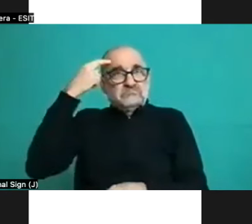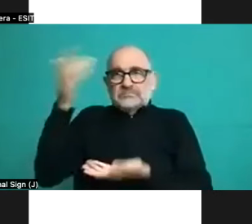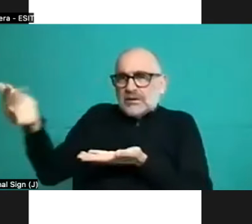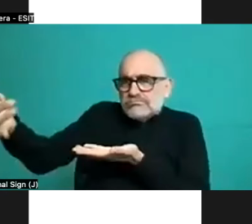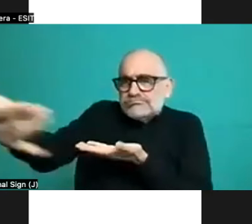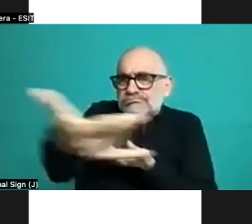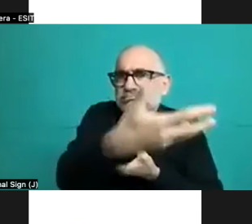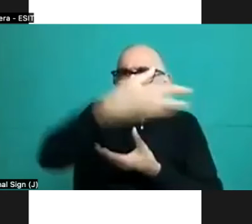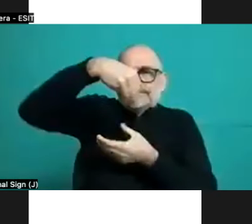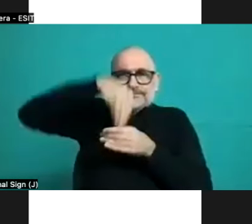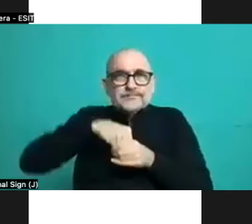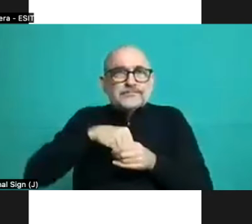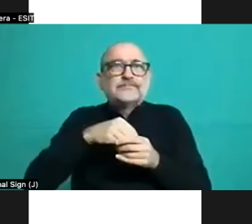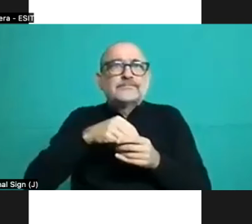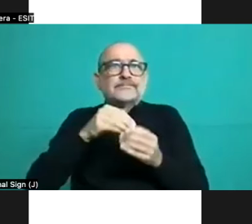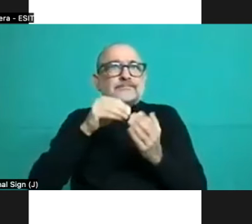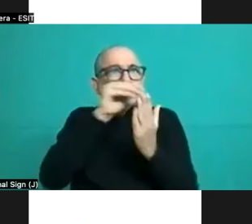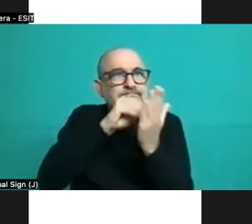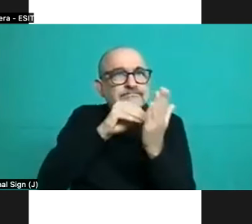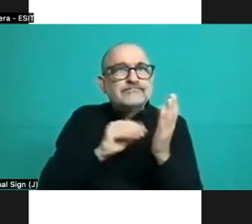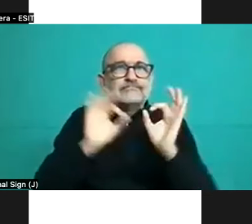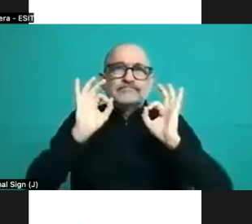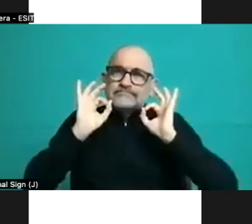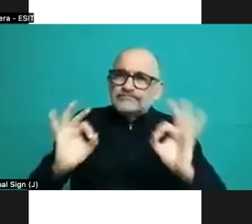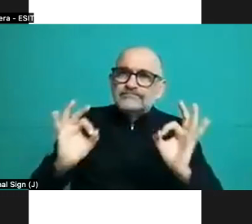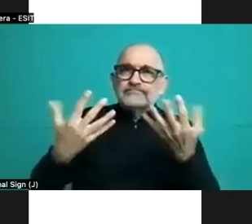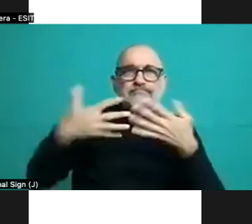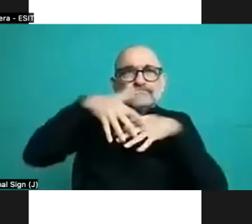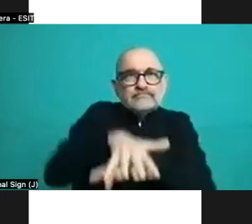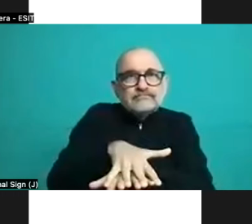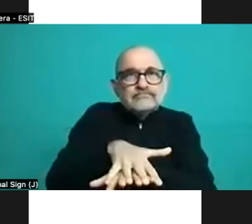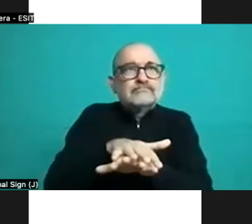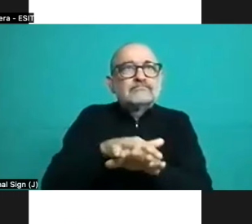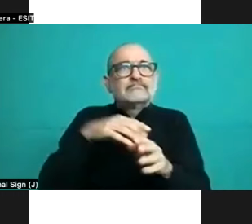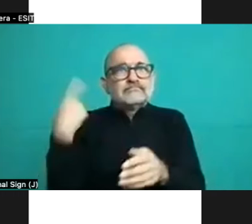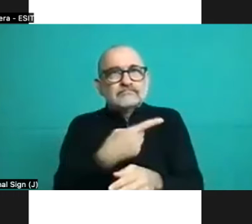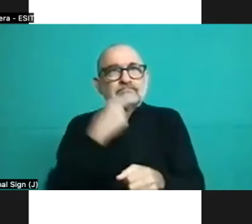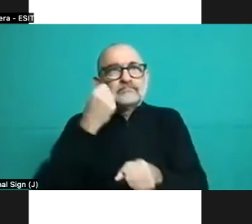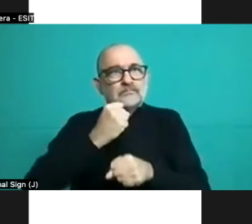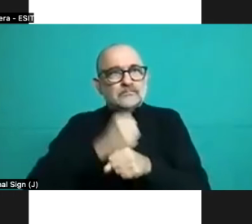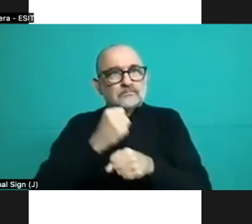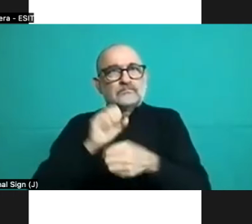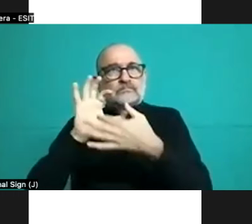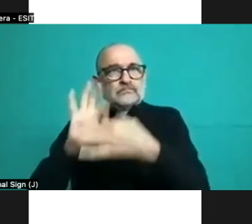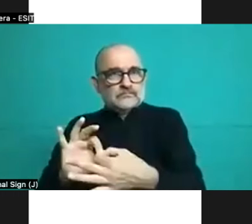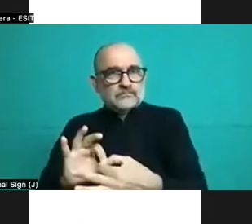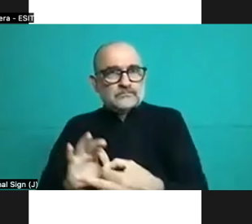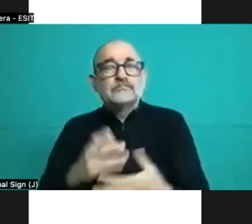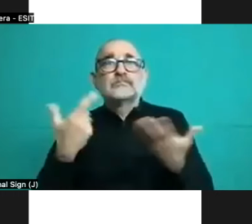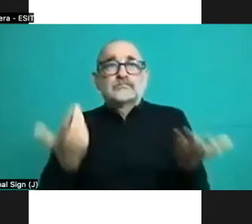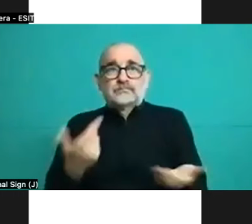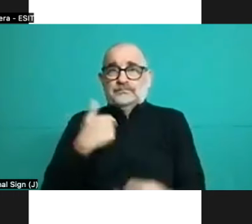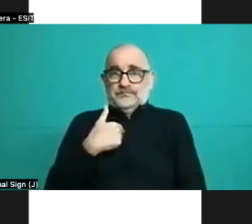Et on doit travailler là-dessus. Nous allons poser donc la première question pour les quatre